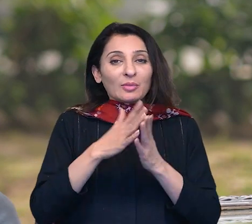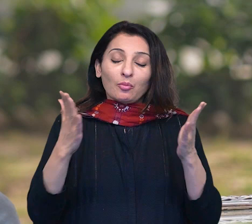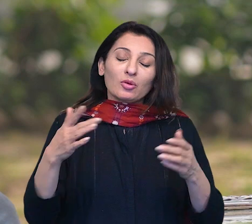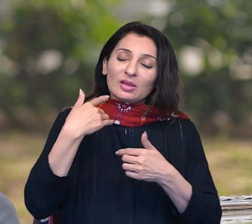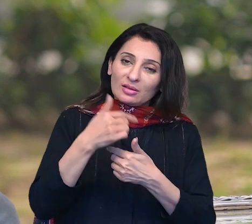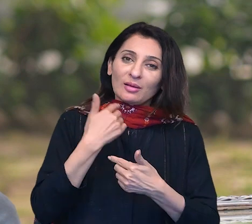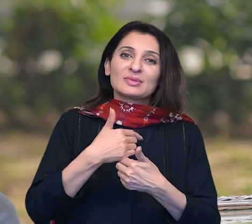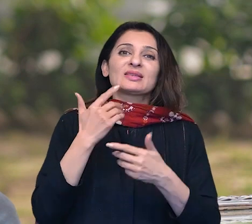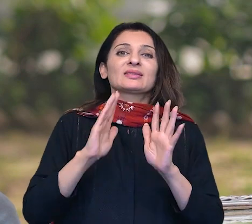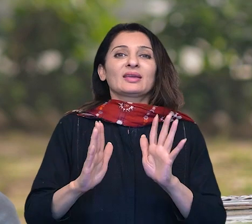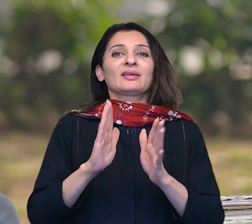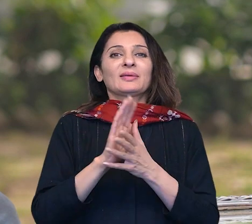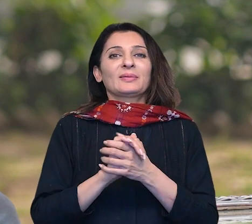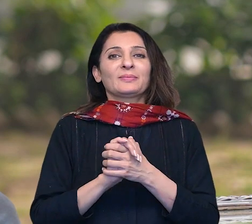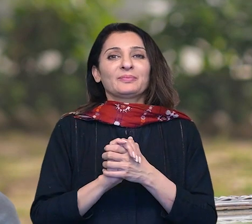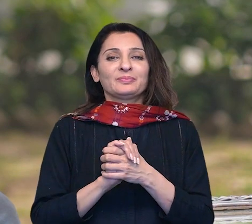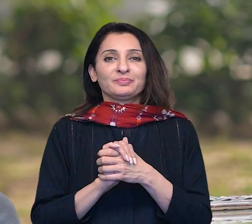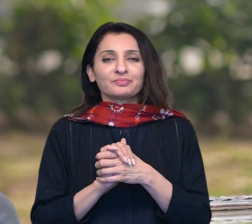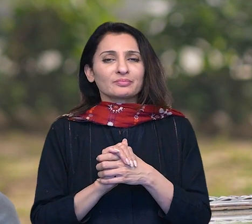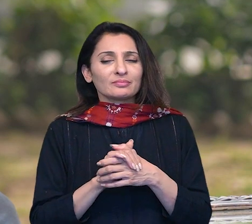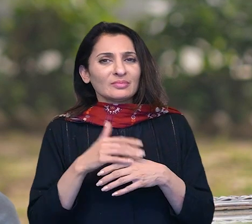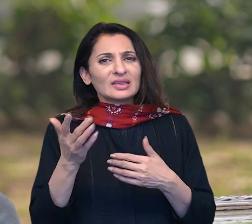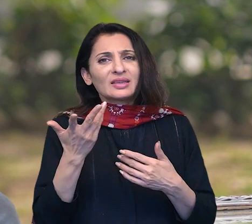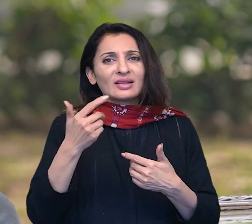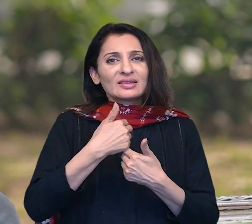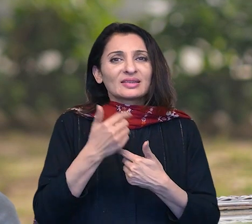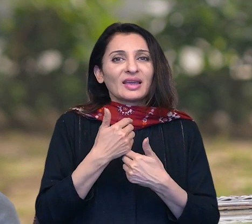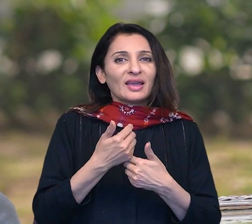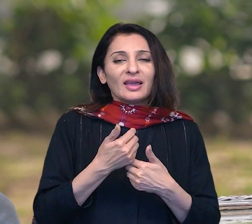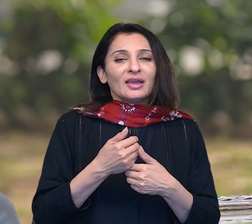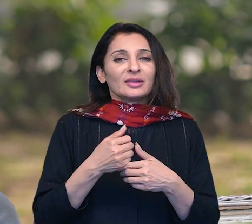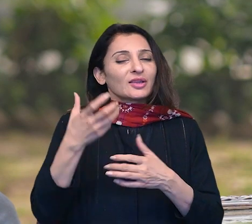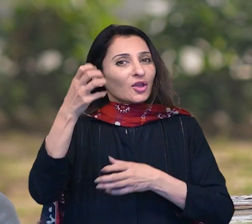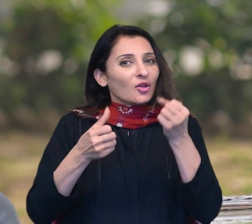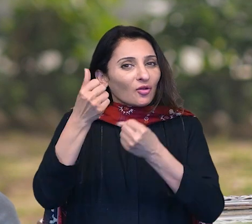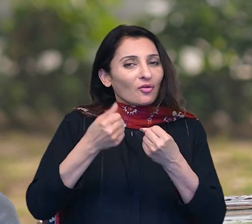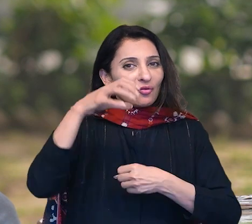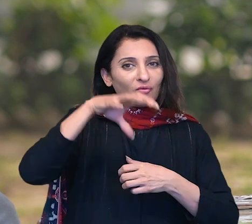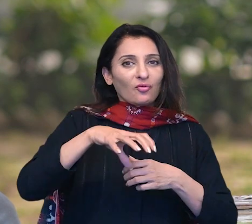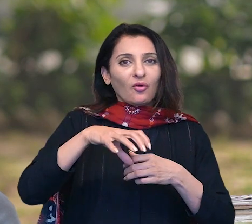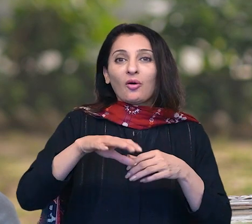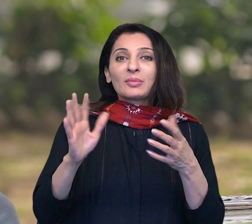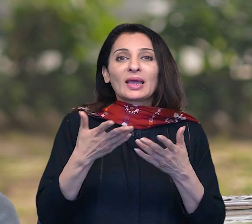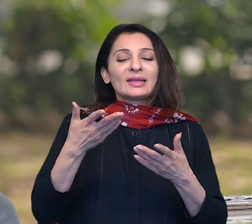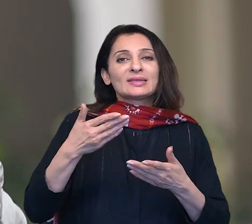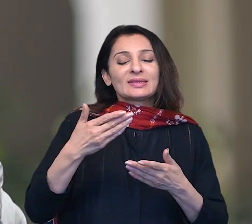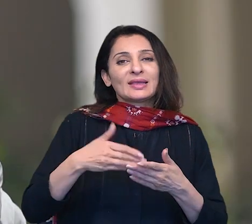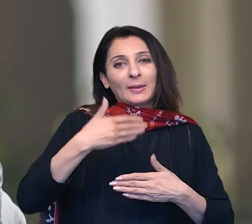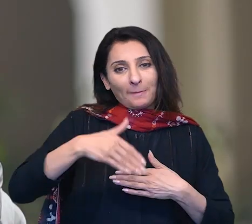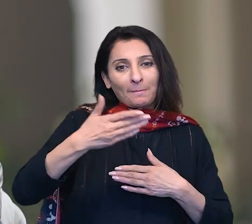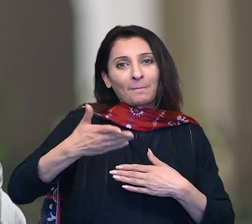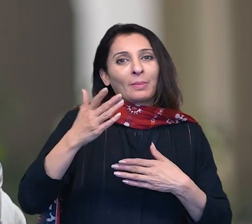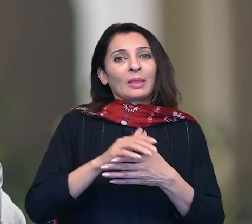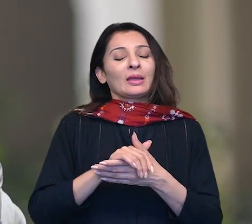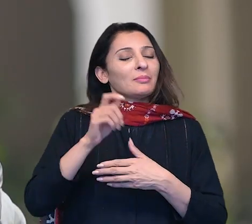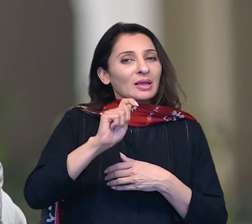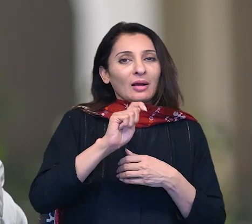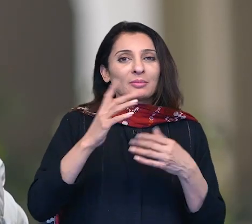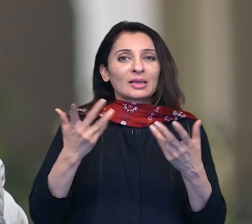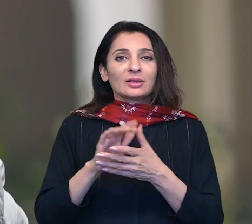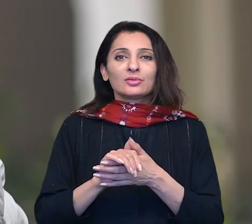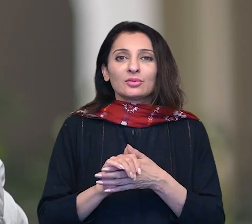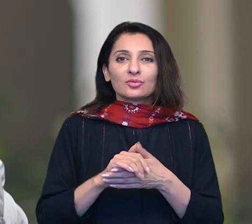تو آئی تھنک ینگسٹرس کو اس فیلڈ میں آنا چاہیے. کافی اس میں لرننگ ہو سکتی ہے